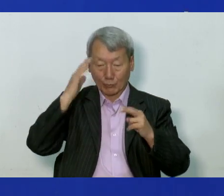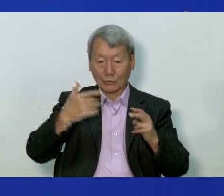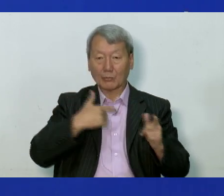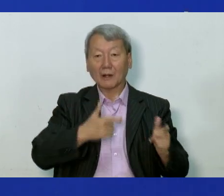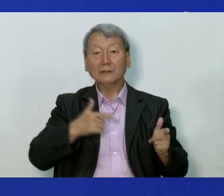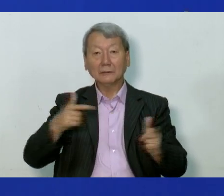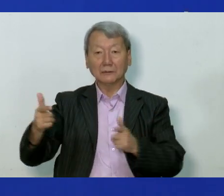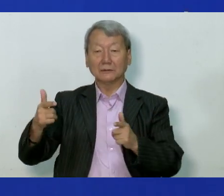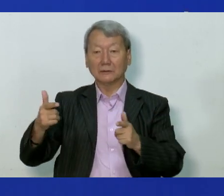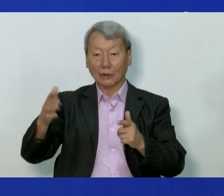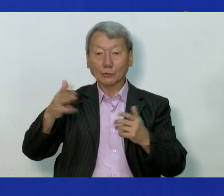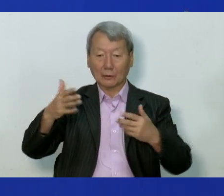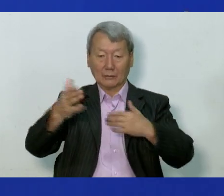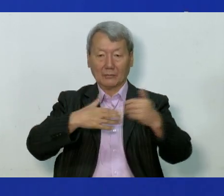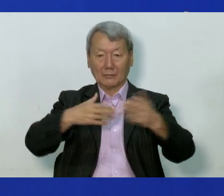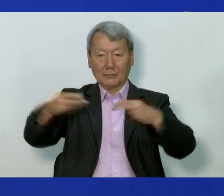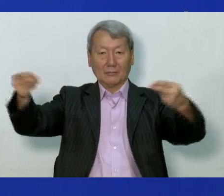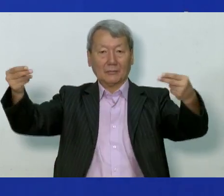готовы